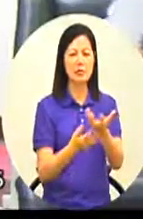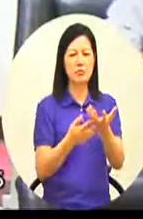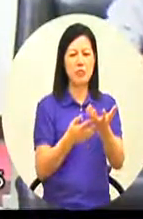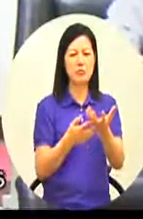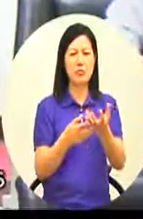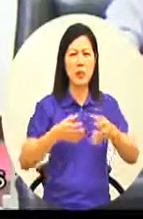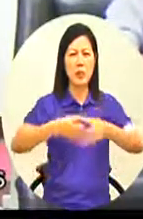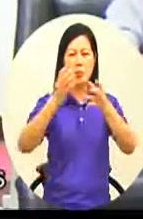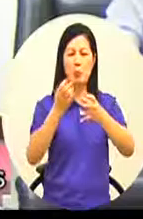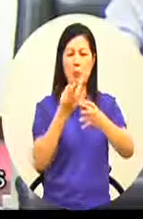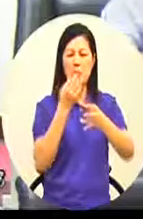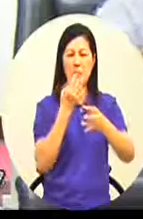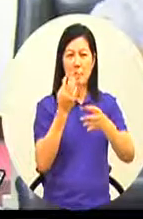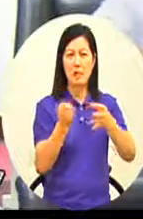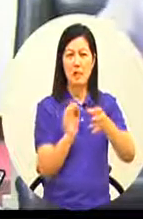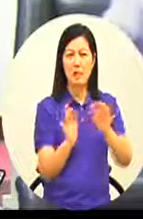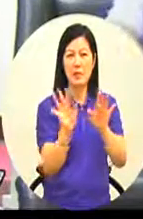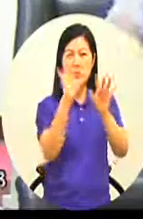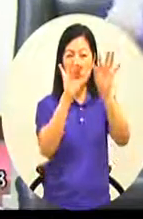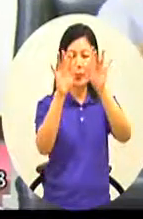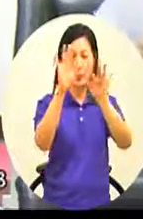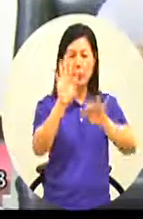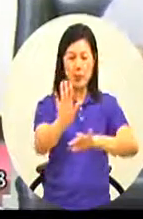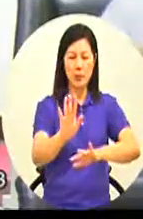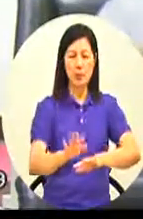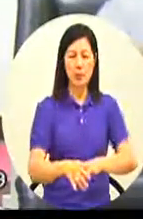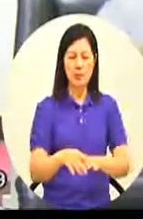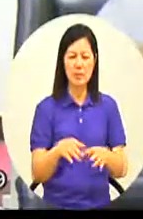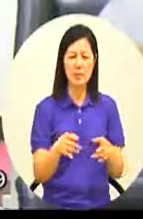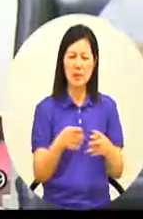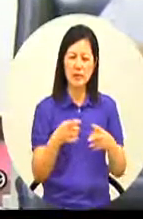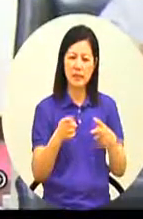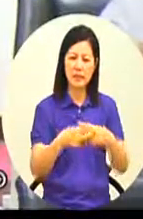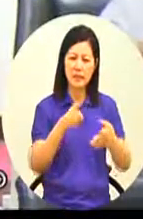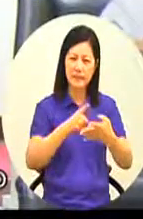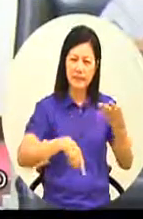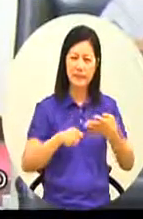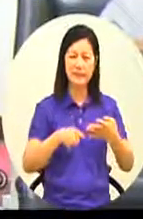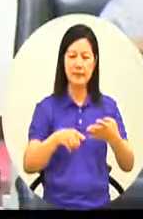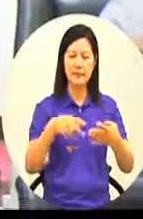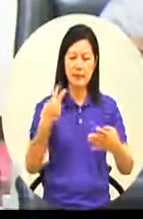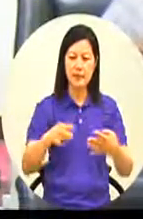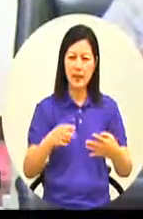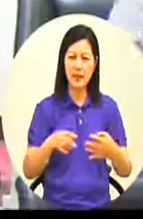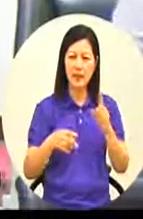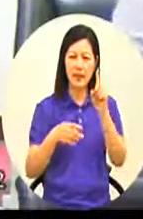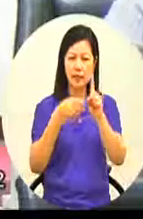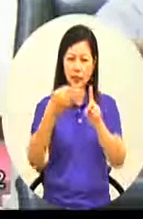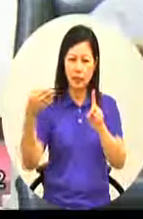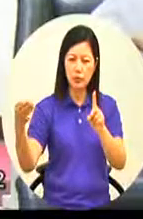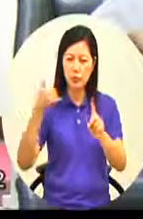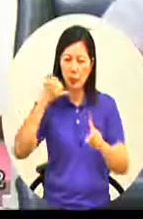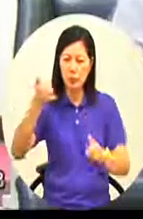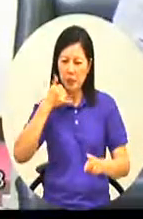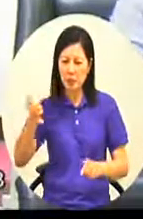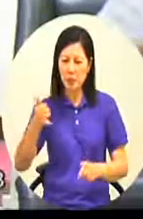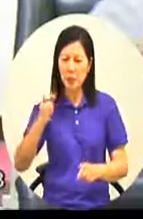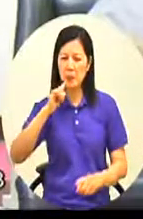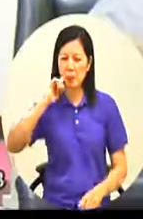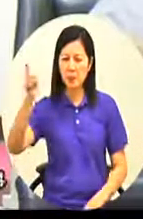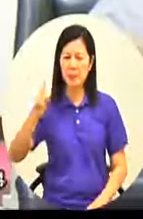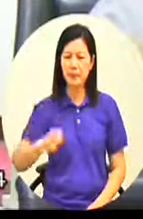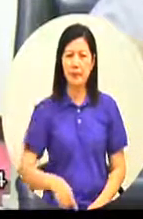已，又一个很简单的一个事件，啊，就用1999来去做这种，让我们公部